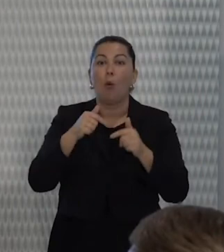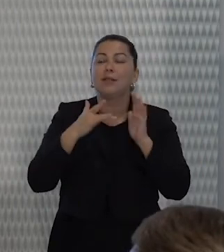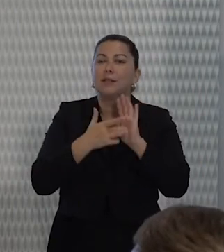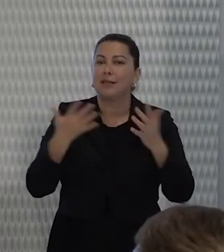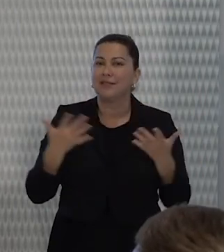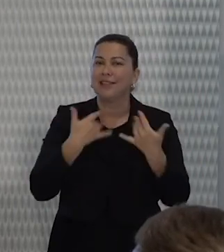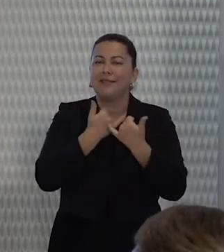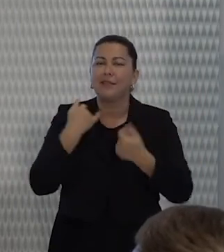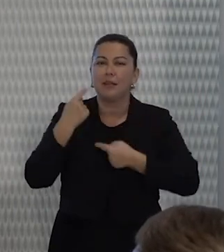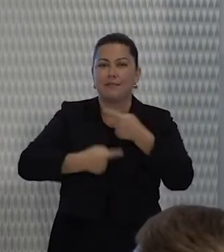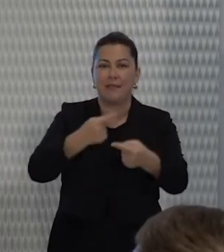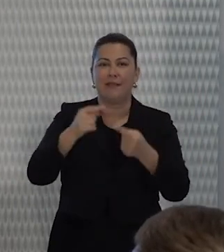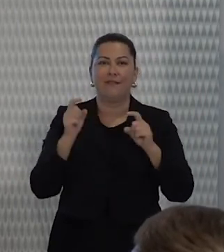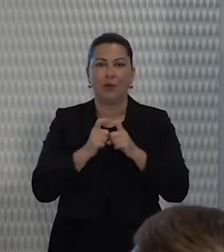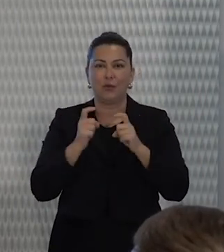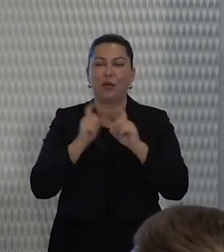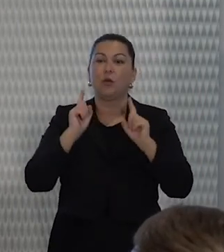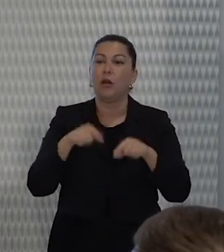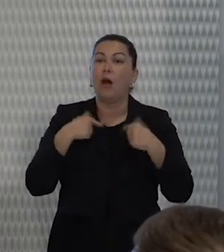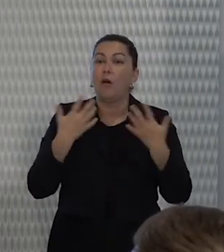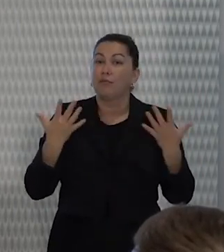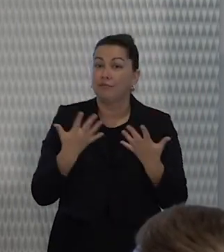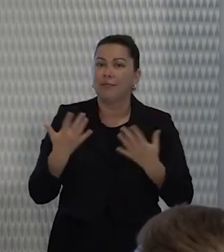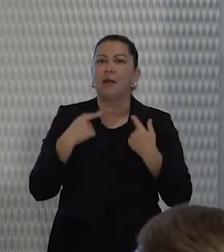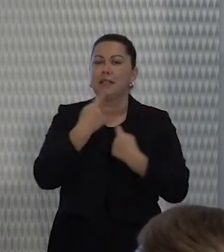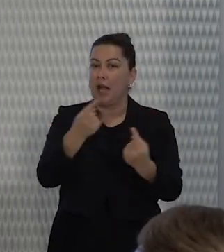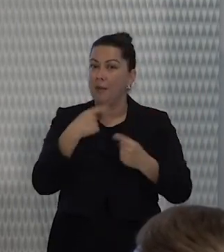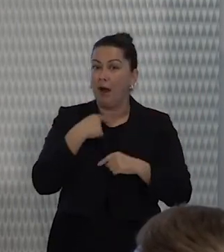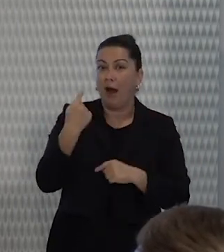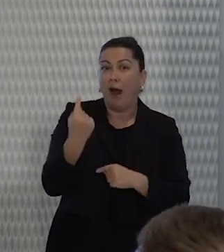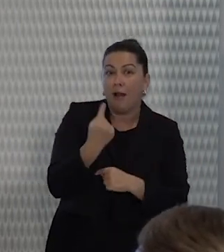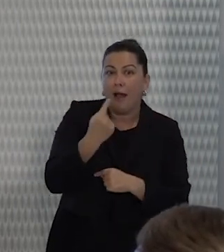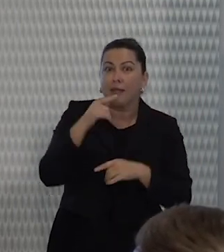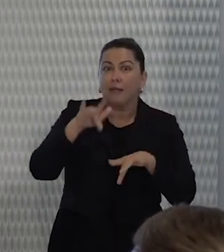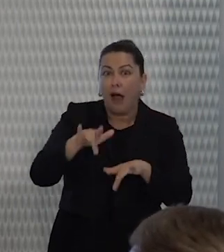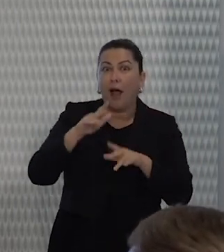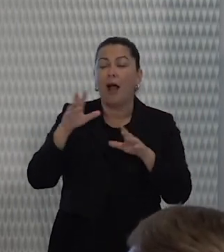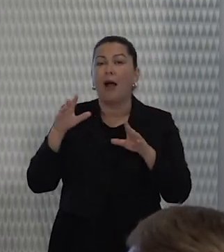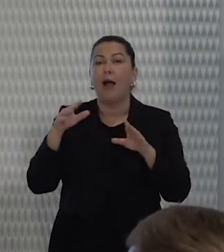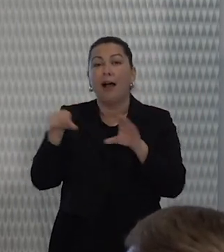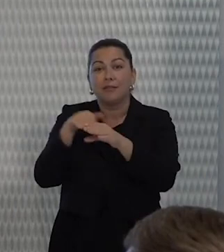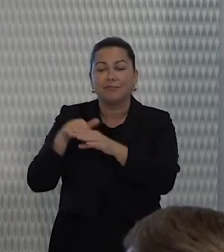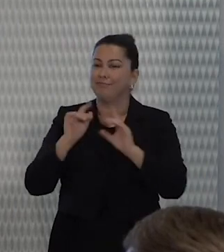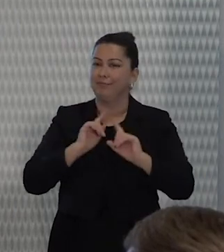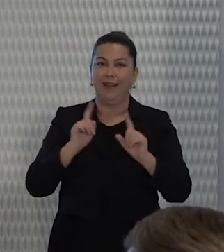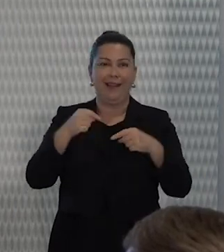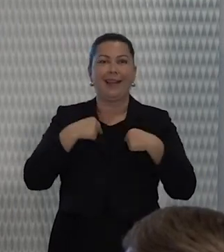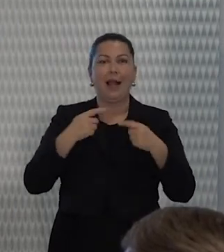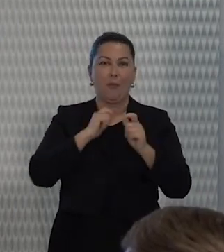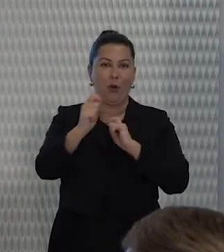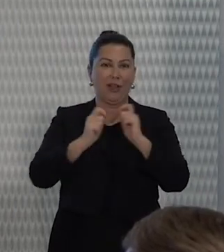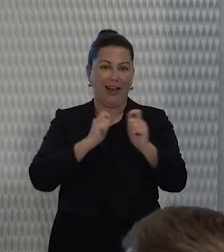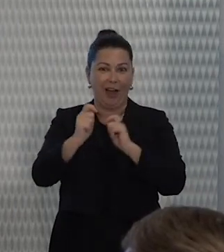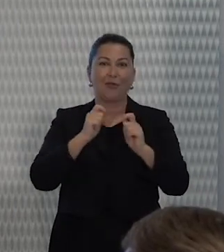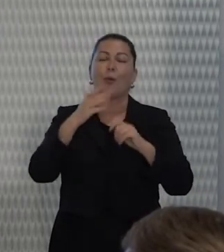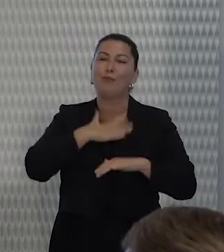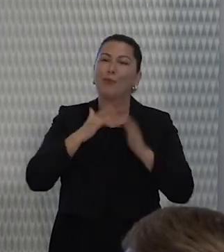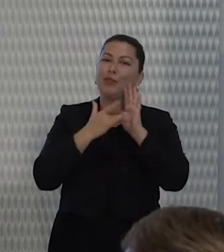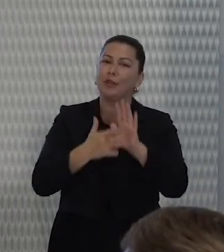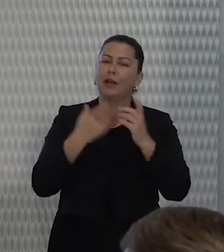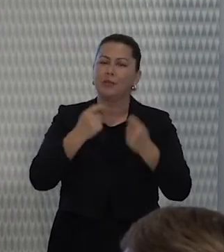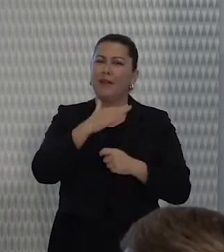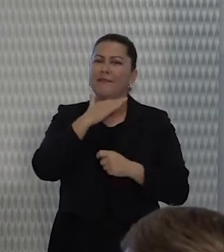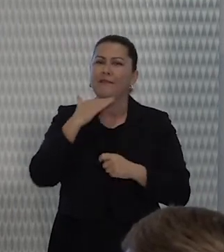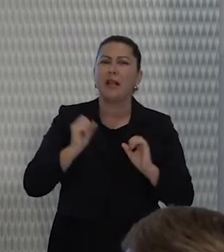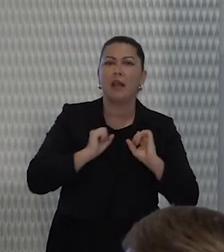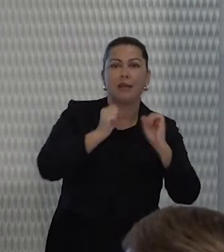allem, dass Sie nicht alleine sind, so wie ich Sie jetzt an der Hand nehmen darf und begleiten darf durch die nächste Zeit als Moderator. Genauso gibt es auch viele